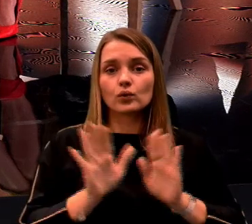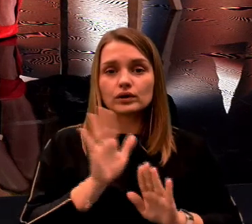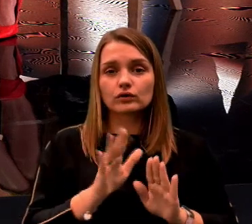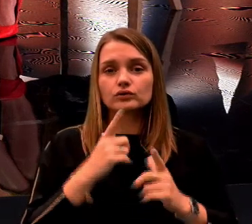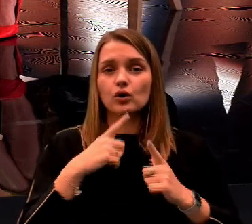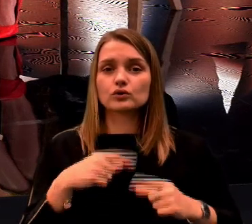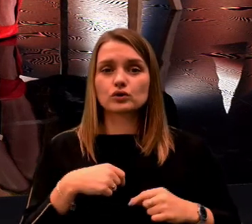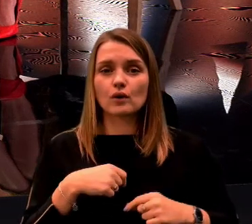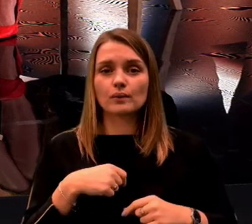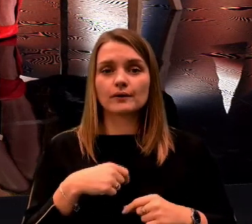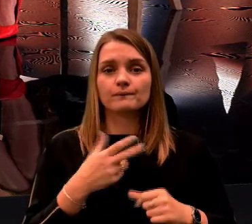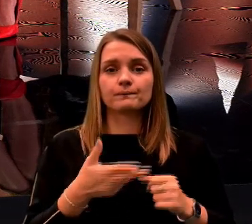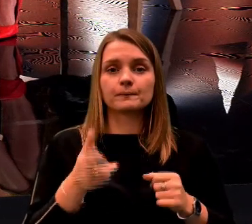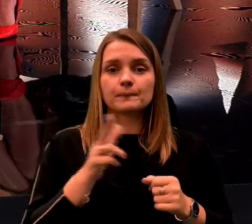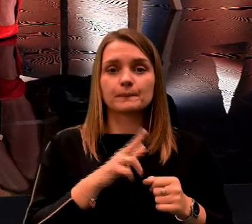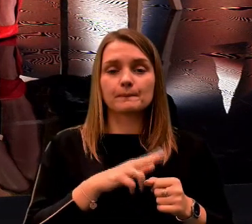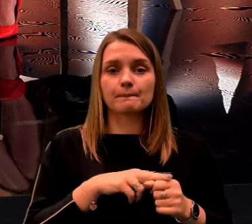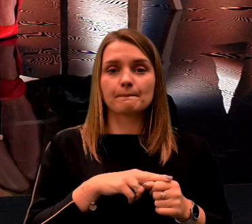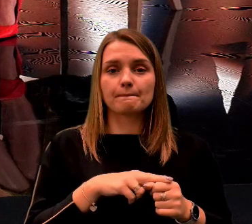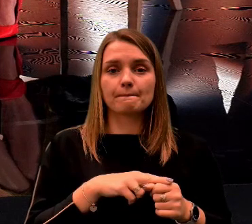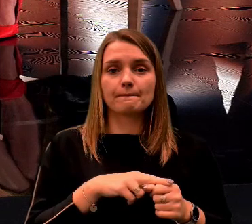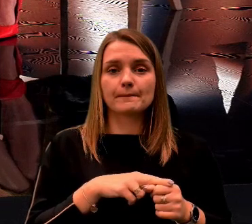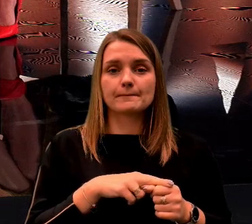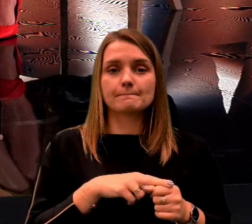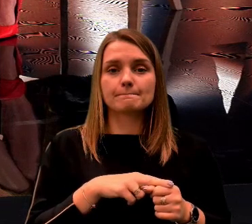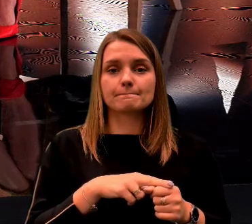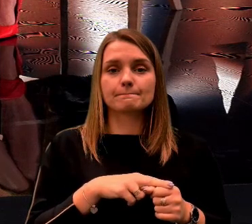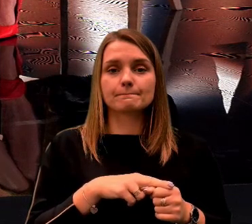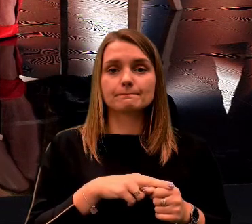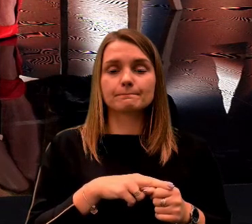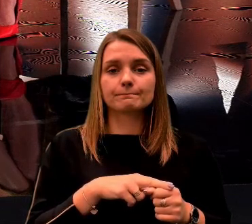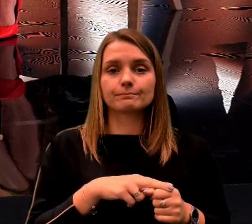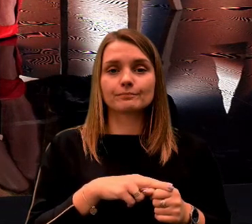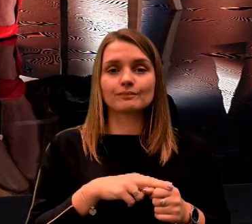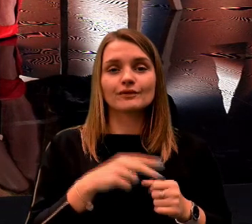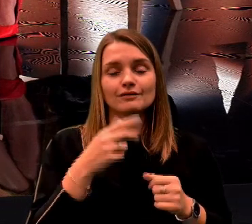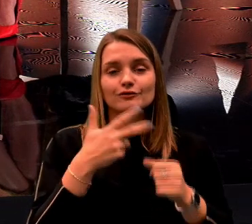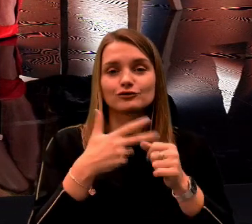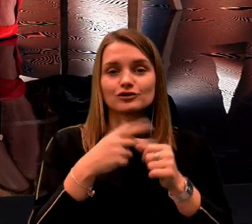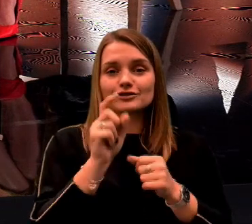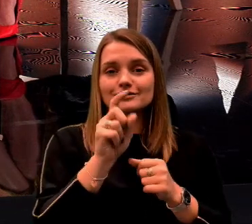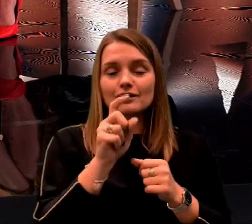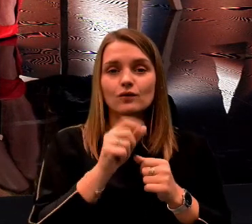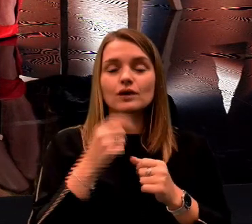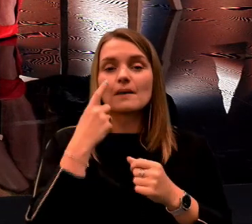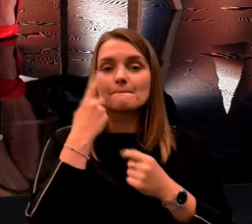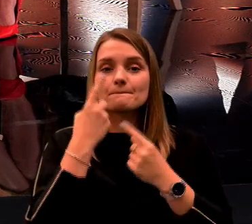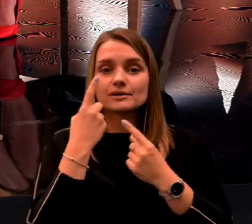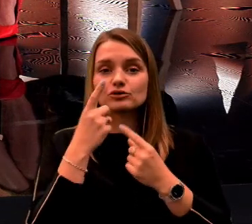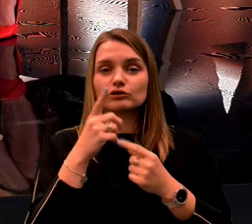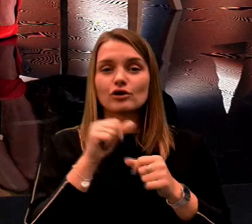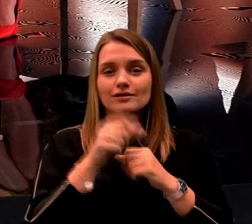które są muszę, na różnych stanowiskach... Muszę brutalnie dać panu jeszcze 30 sekund na skończenie dobra, myśli. 30 sekund. Myślę, że jest